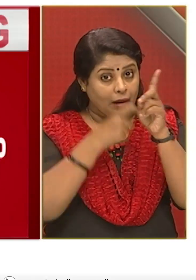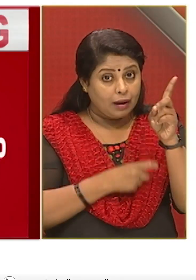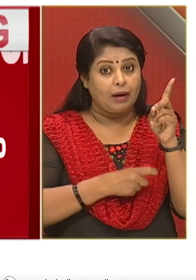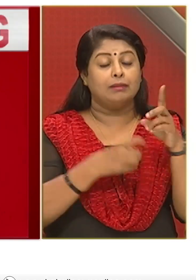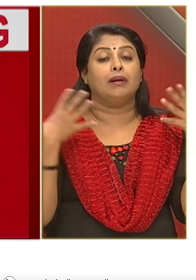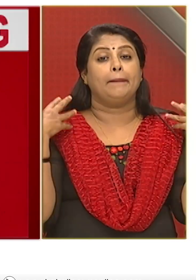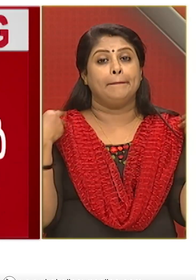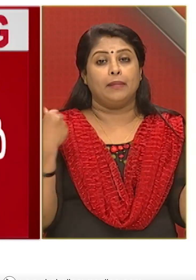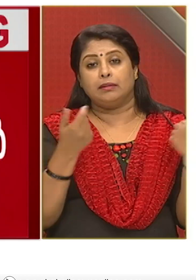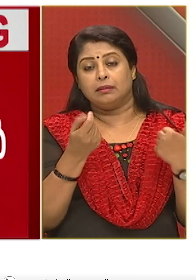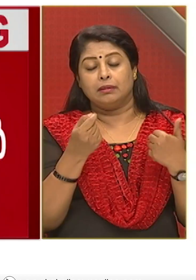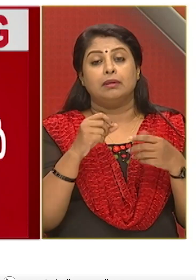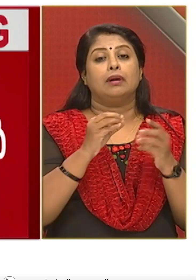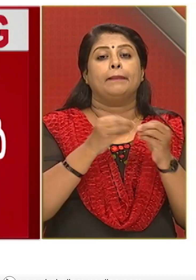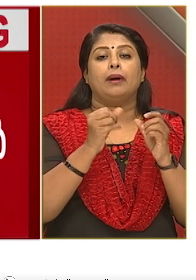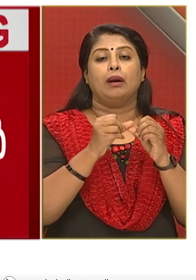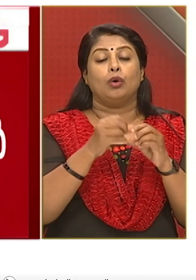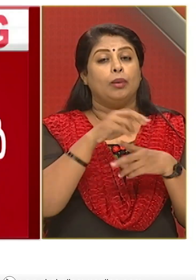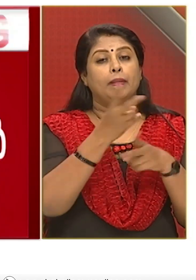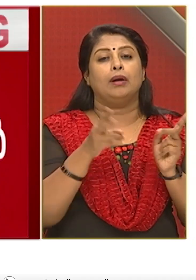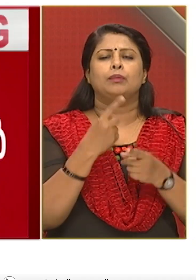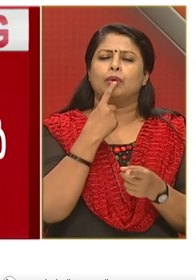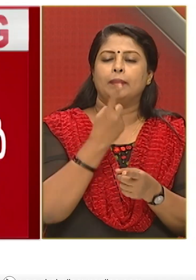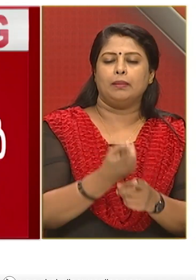ധനമന്ത്രി കെ എൻ ബാലഗോപാൽ ഇതുമായി ബന്ധപ്പെട്ട് അല്പസമയത്തിനകം തന്നെ പ്രതികരണം നടത്തുന്നുണ്ട്. ജിൻഷ.